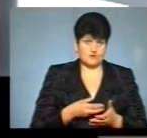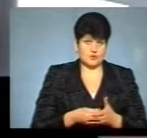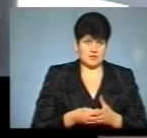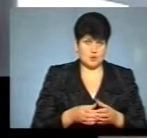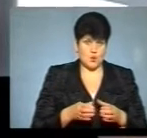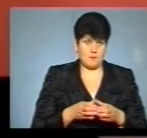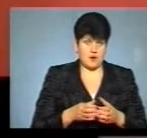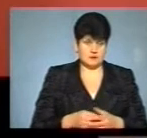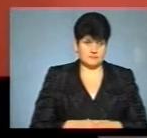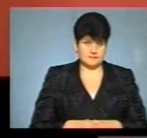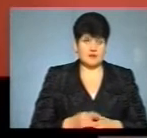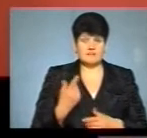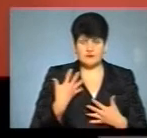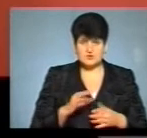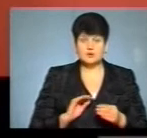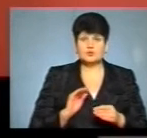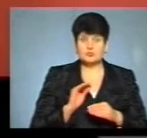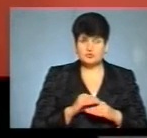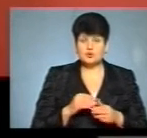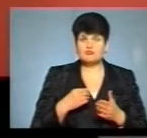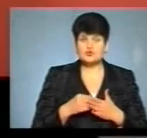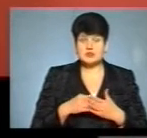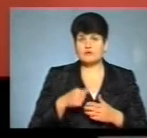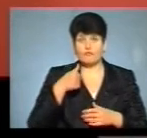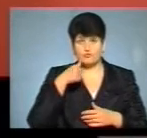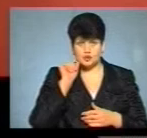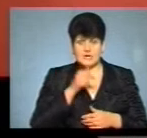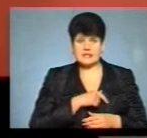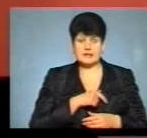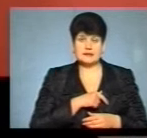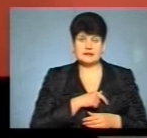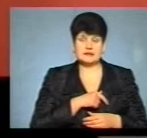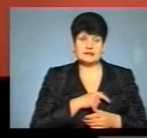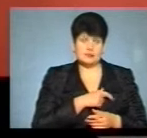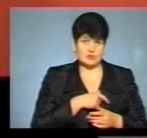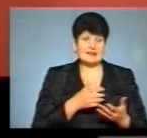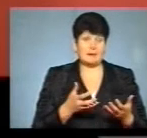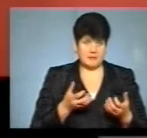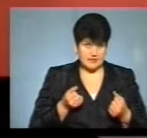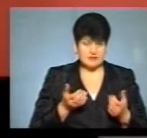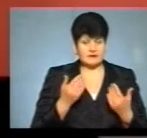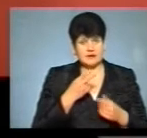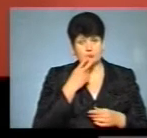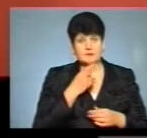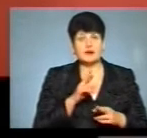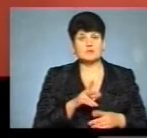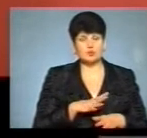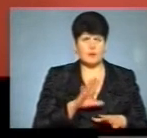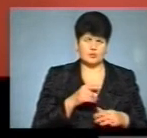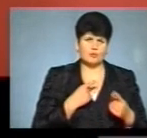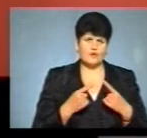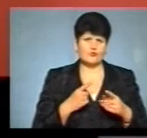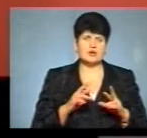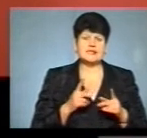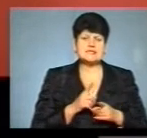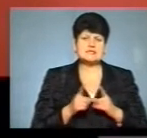в своїй громаді. Ви вже додали, що бюджет вчора депутати таки прийняли. Давайте подивимося, як це відбувалося, потім проговоримо, які ж